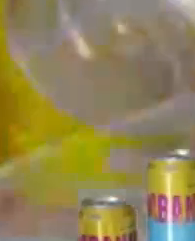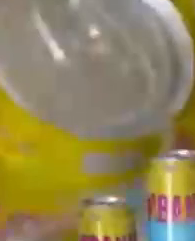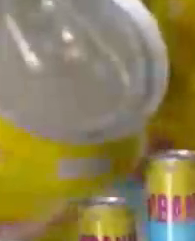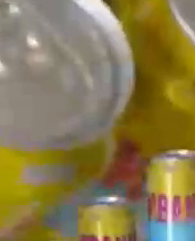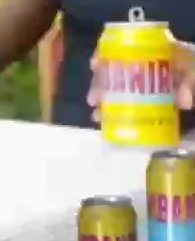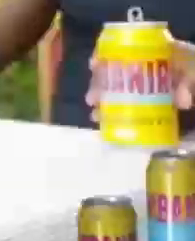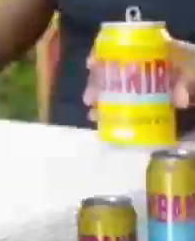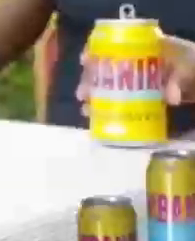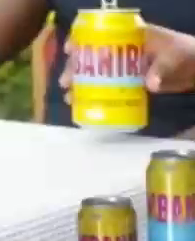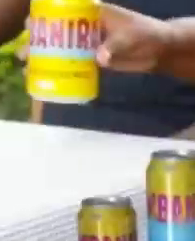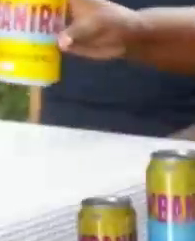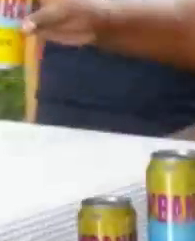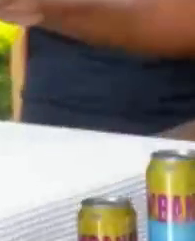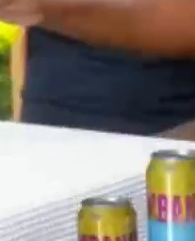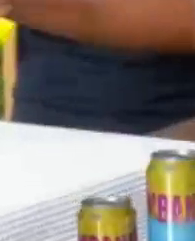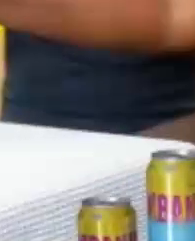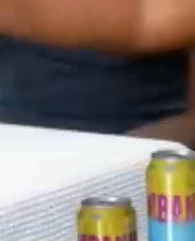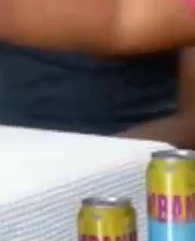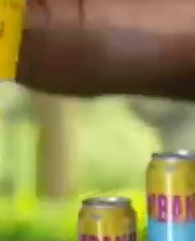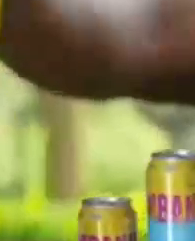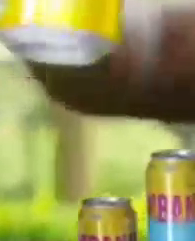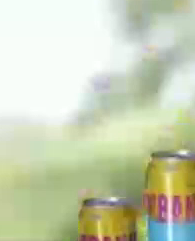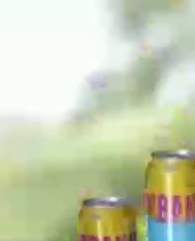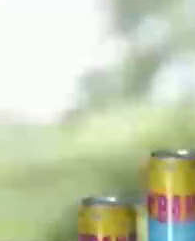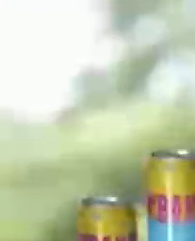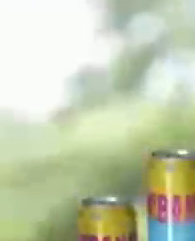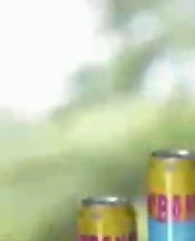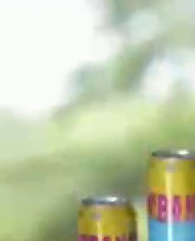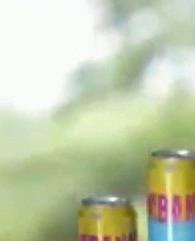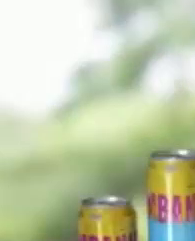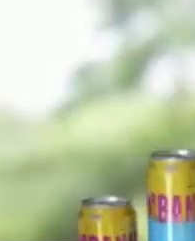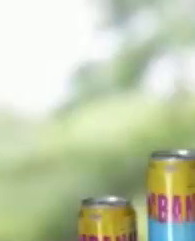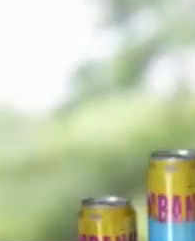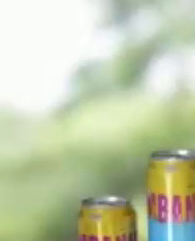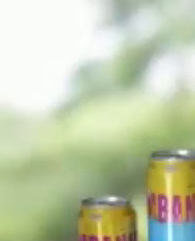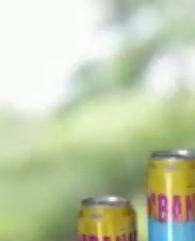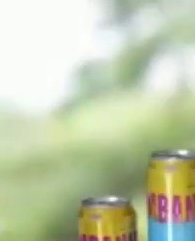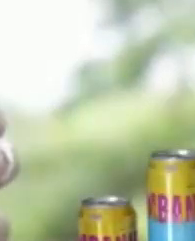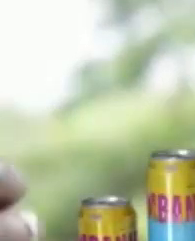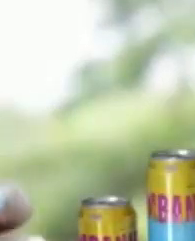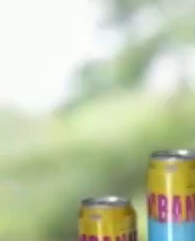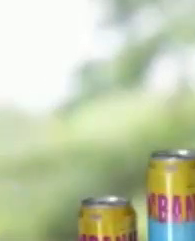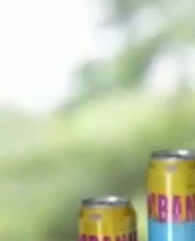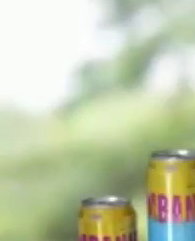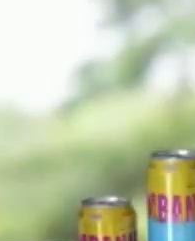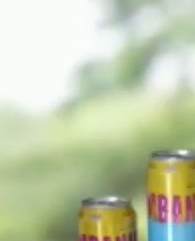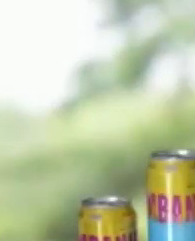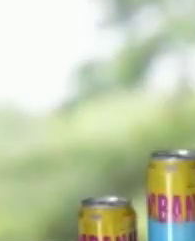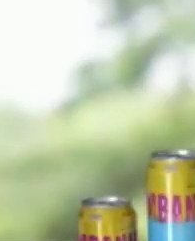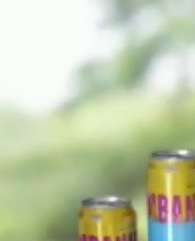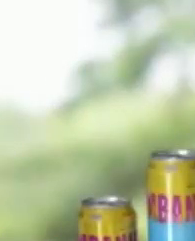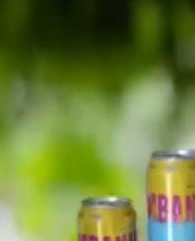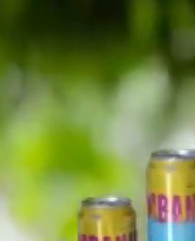kikirukana icyakanwaga mu bantu aho kibera inyubaka bugingo n'umwimerere w'ibimera nka tangawizi izwiho kurwanya